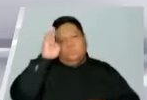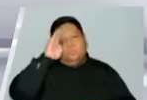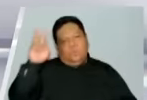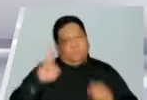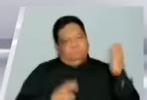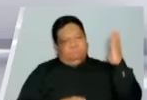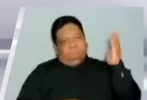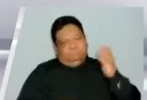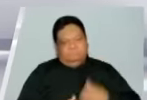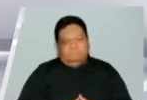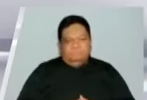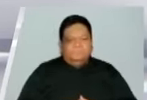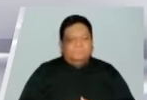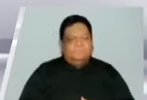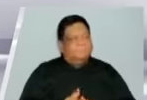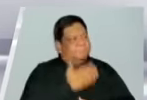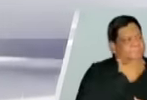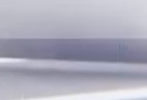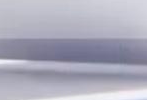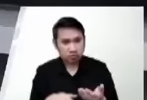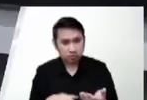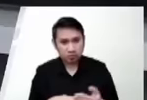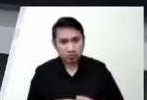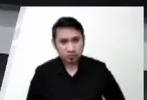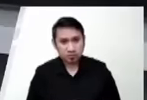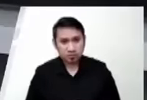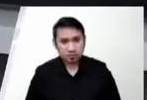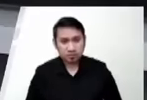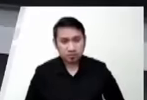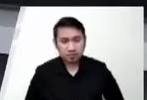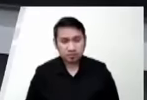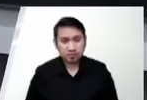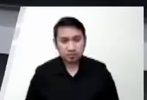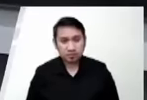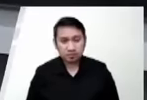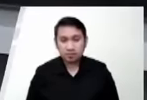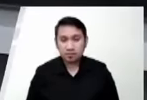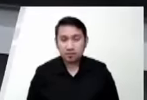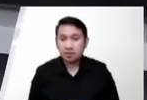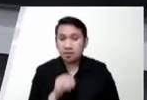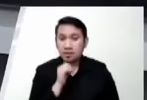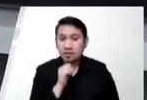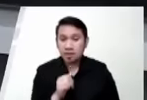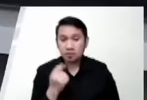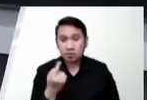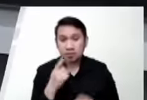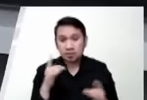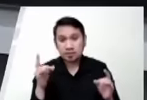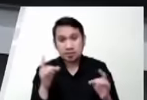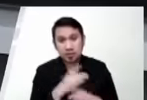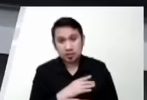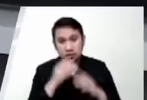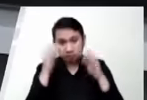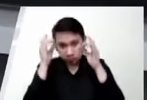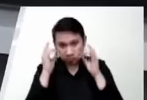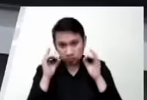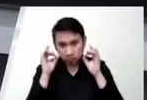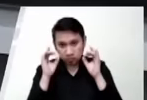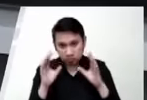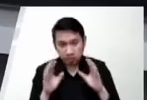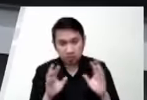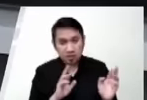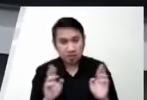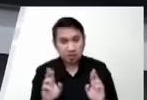Maraming salamat sa iyo, Rafi Tima. Hindi na lang banta sa terorismo ang pinaghahandaan ng AFP sa